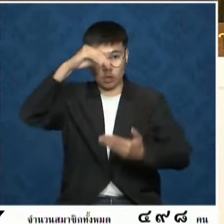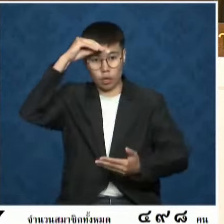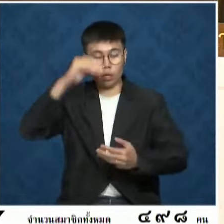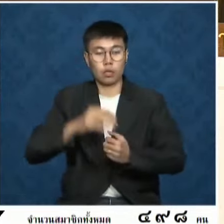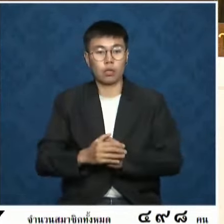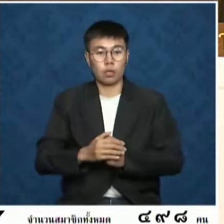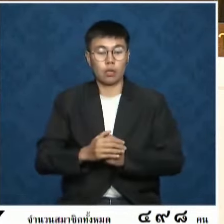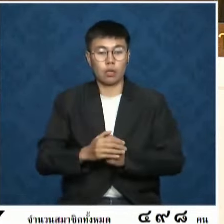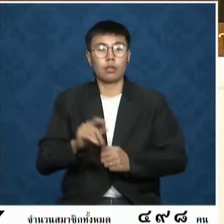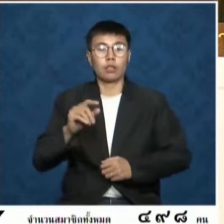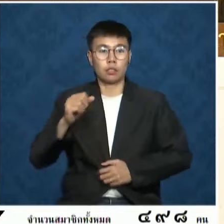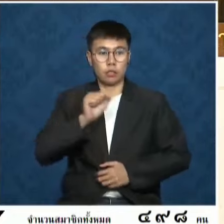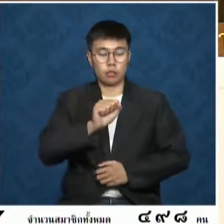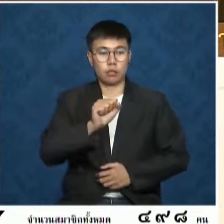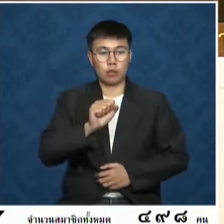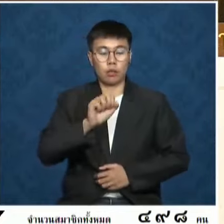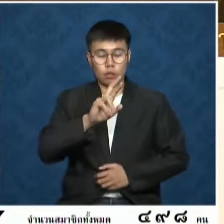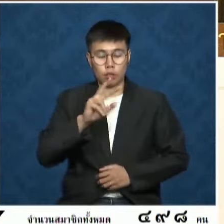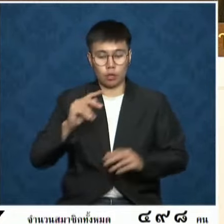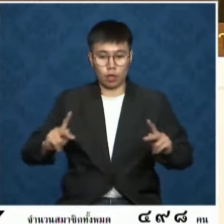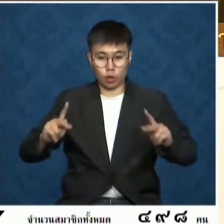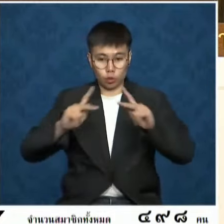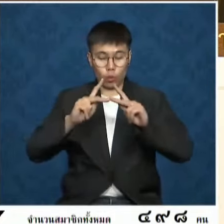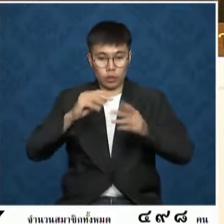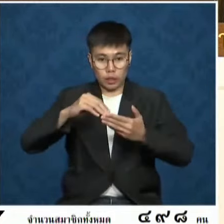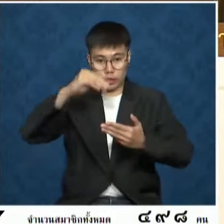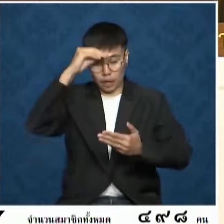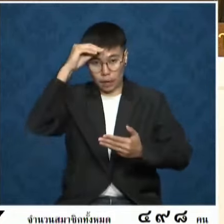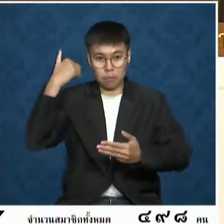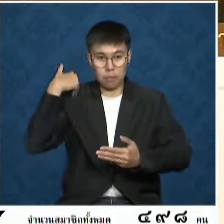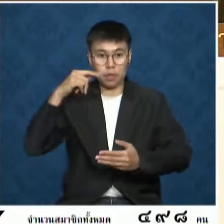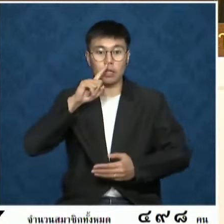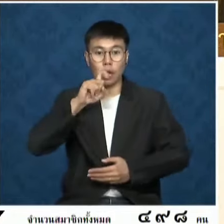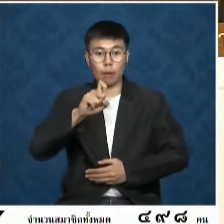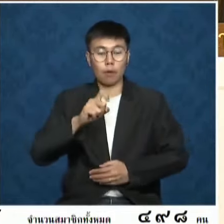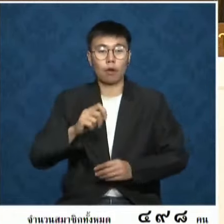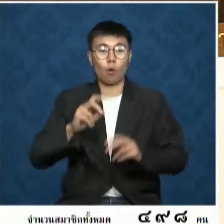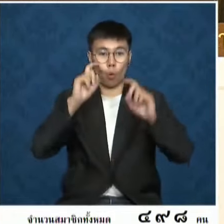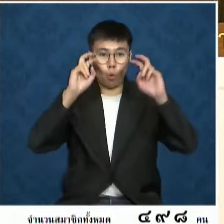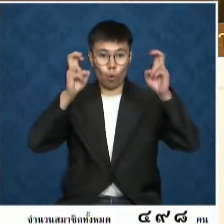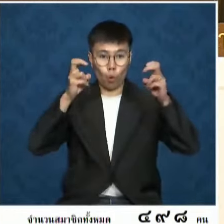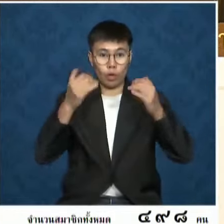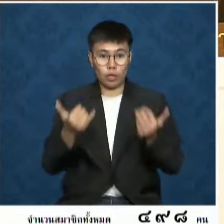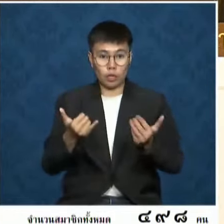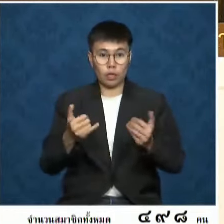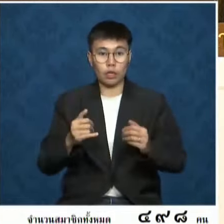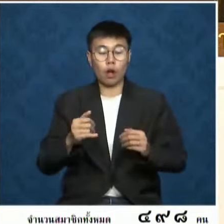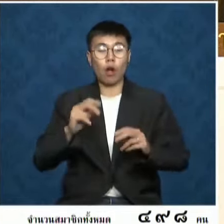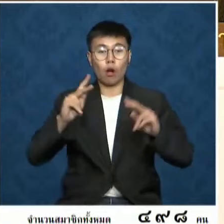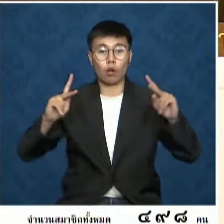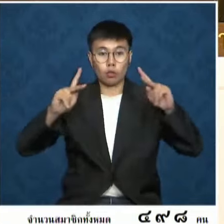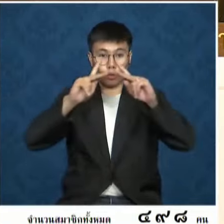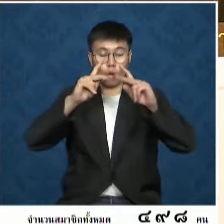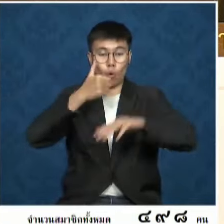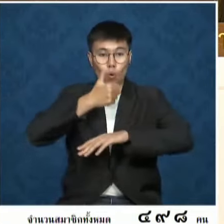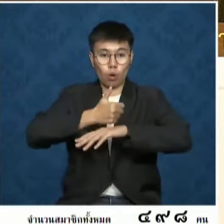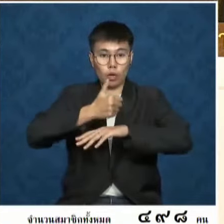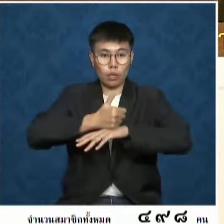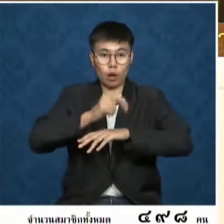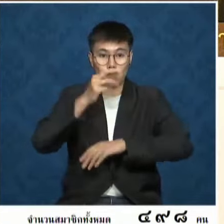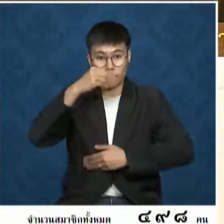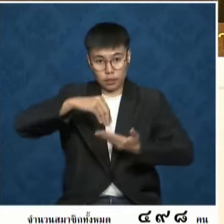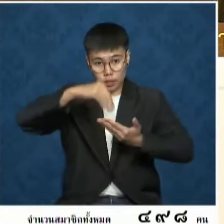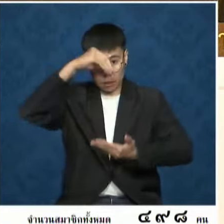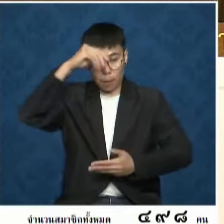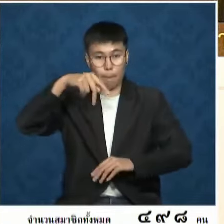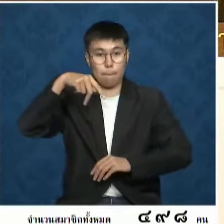งานรัฐมนตรีกระทรวงศึกษาธิการได้มีหนังสือแจ้งว่ากระทู้ถามเรื่องนี้รัฐมนตรีว่าการกระทรวงศึกษาธิการท่านเพิ่มพู